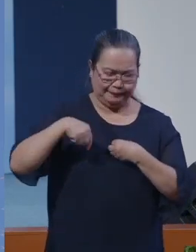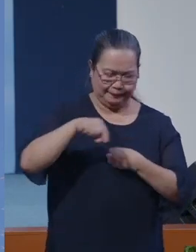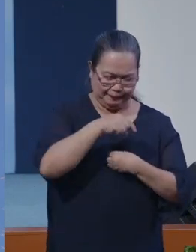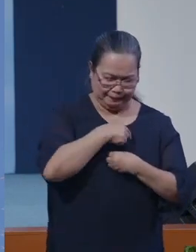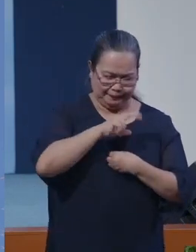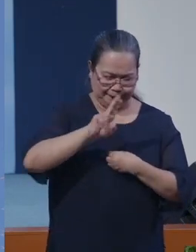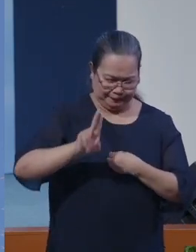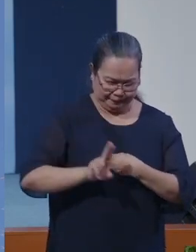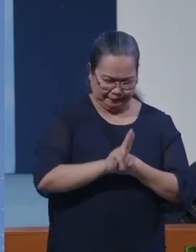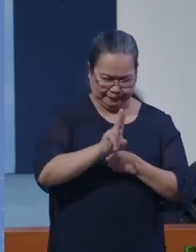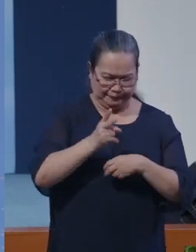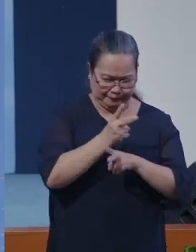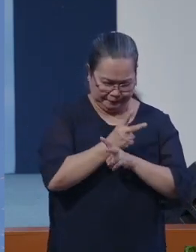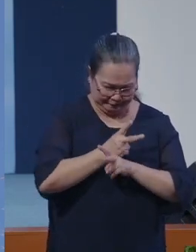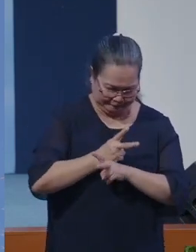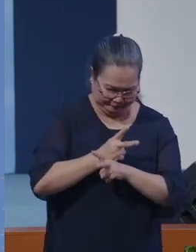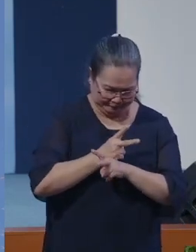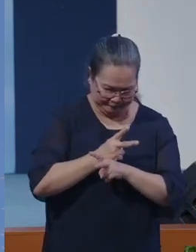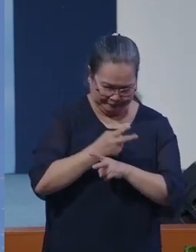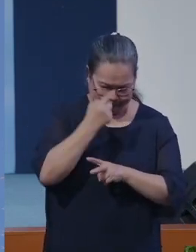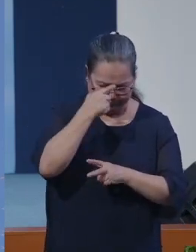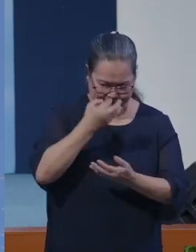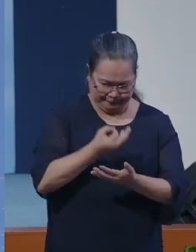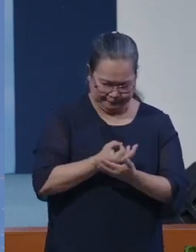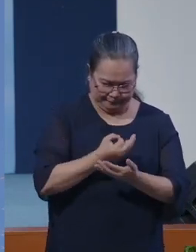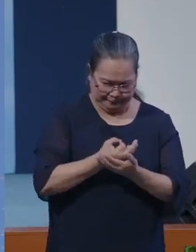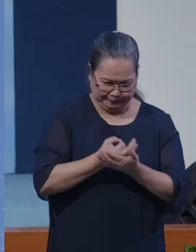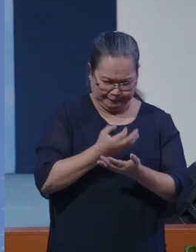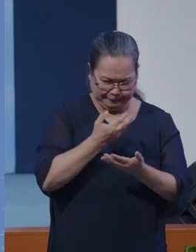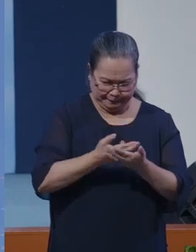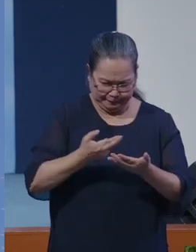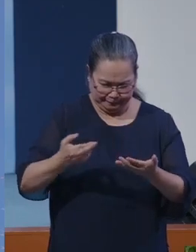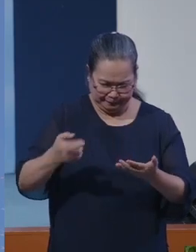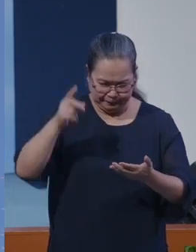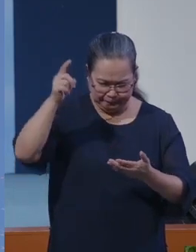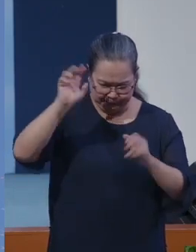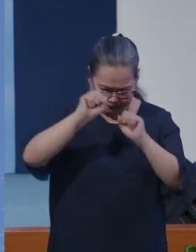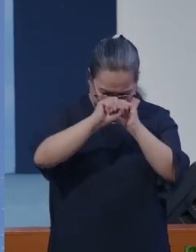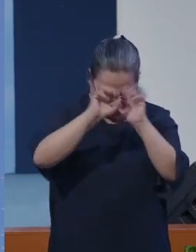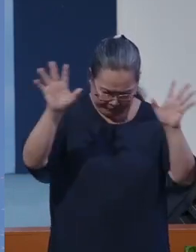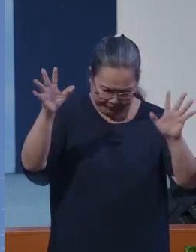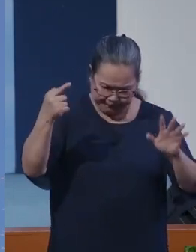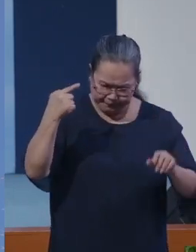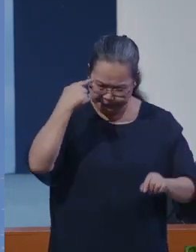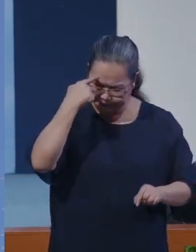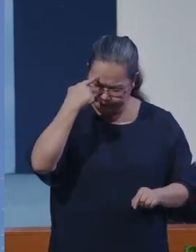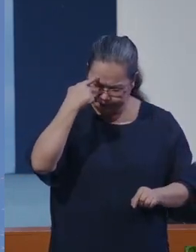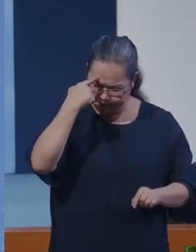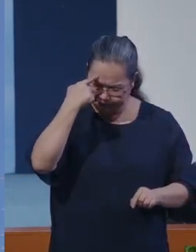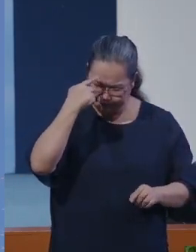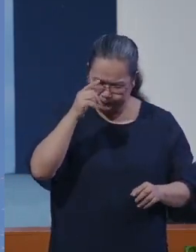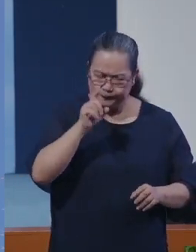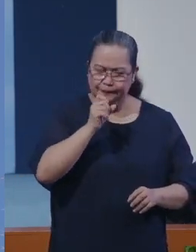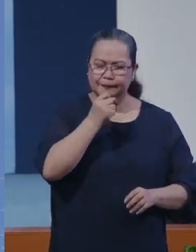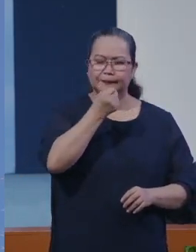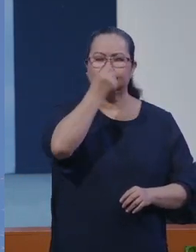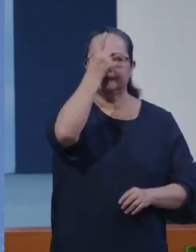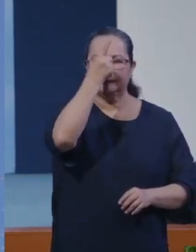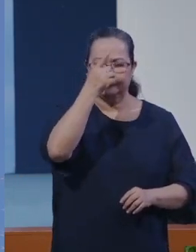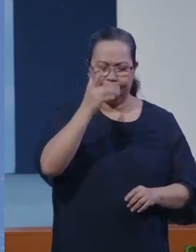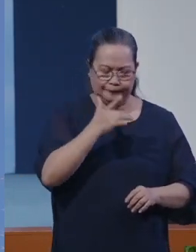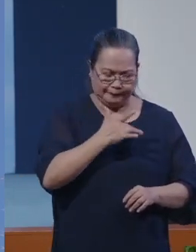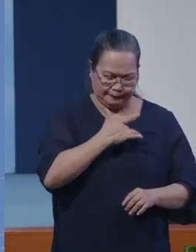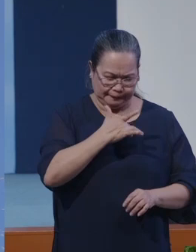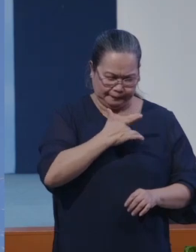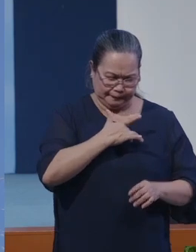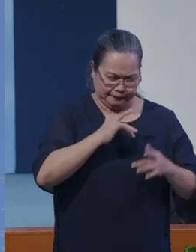upang aming alagaan. O Diyos, kayo po ang maglinaw ng aming pag-iisip at higit sa lahat, pumukaw ng aming